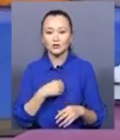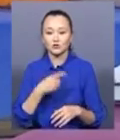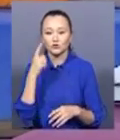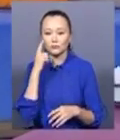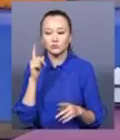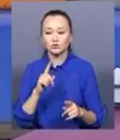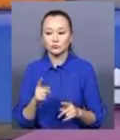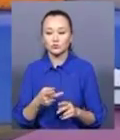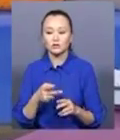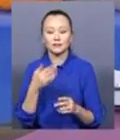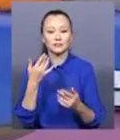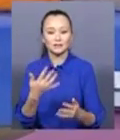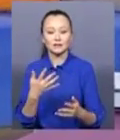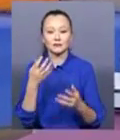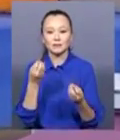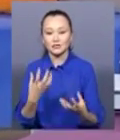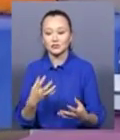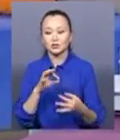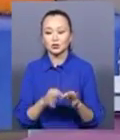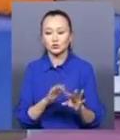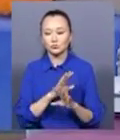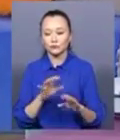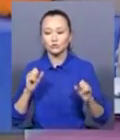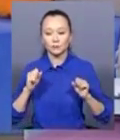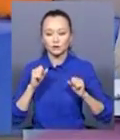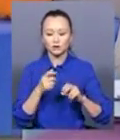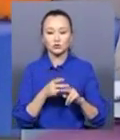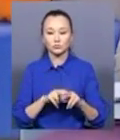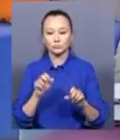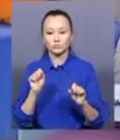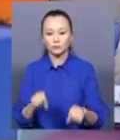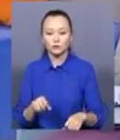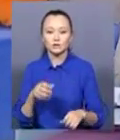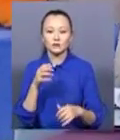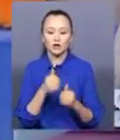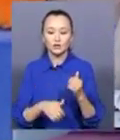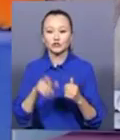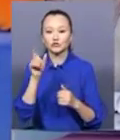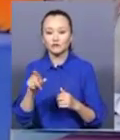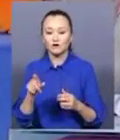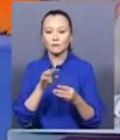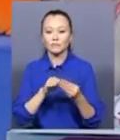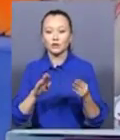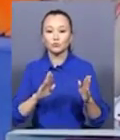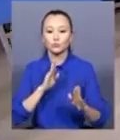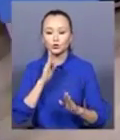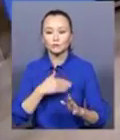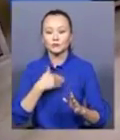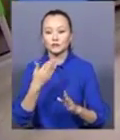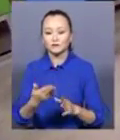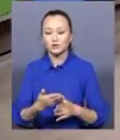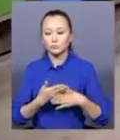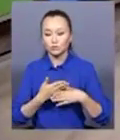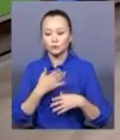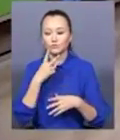что несколько простых, несложных каких-нибудь упражнений, которые может каждый из наших телезрителей повторять утром, мы сейчас с вашей